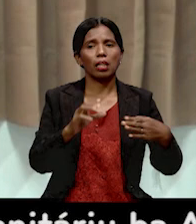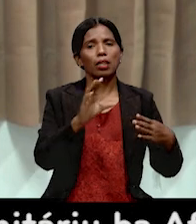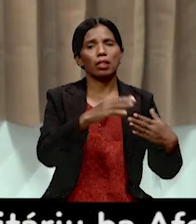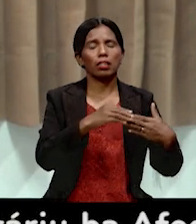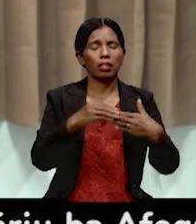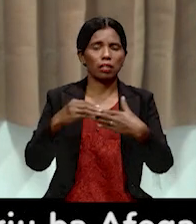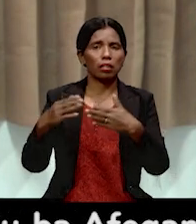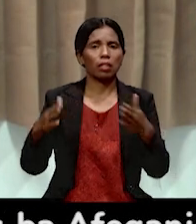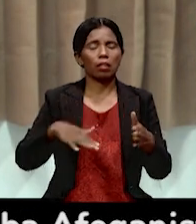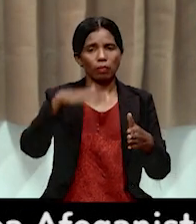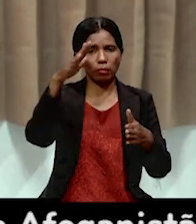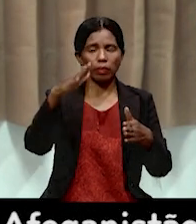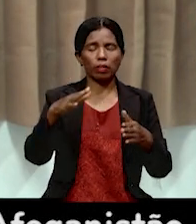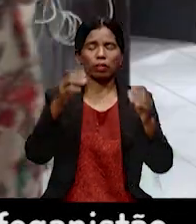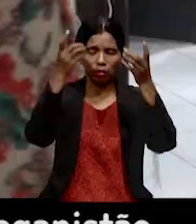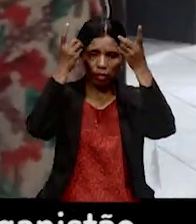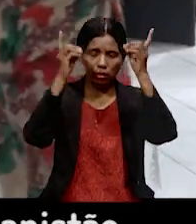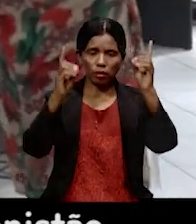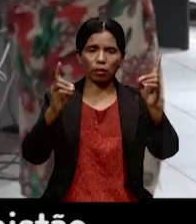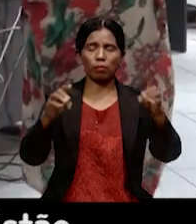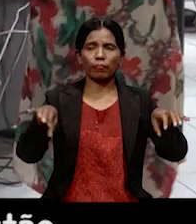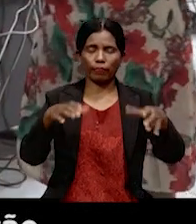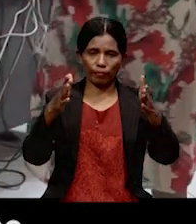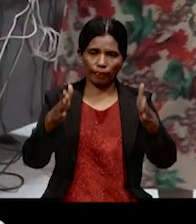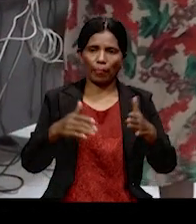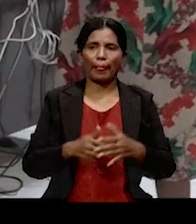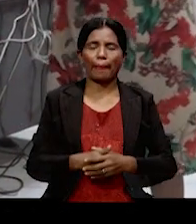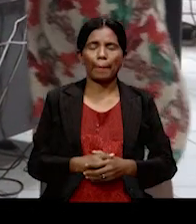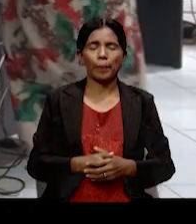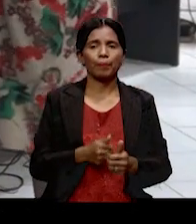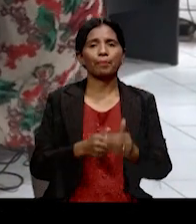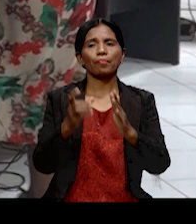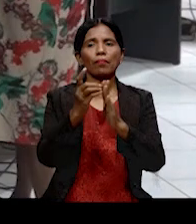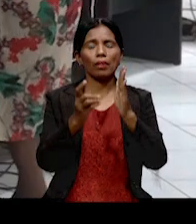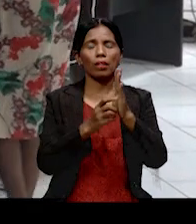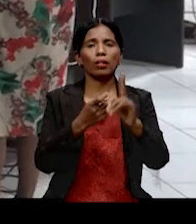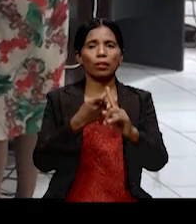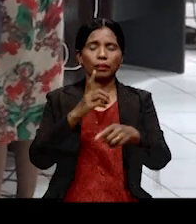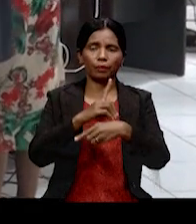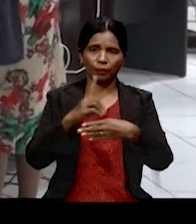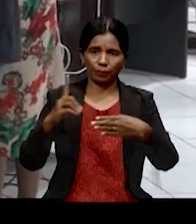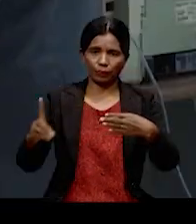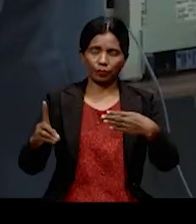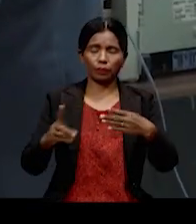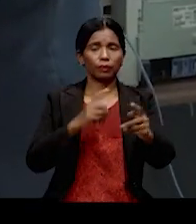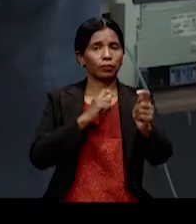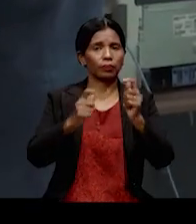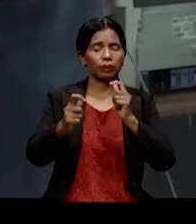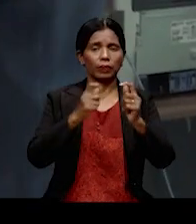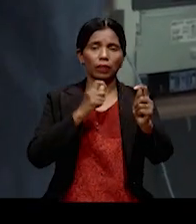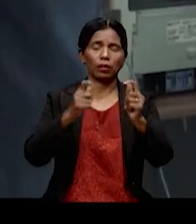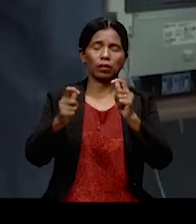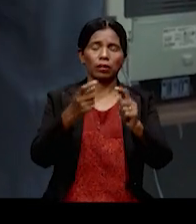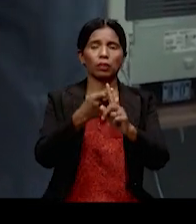foti disizam ba fonsionari sirane Tur dari susi Direção Nacional Transporte Terrestre Husi Fulan Zunyu tu